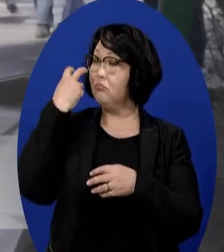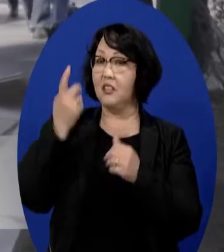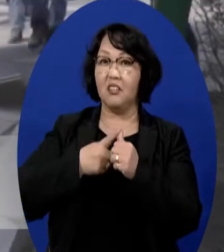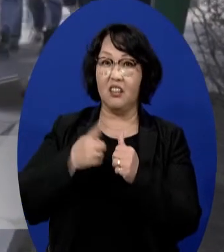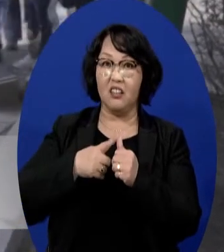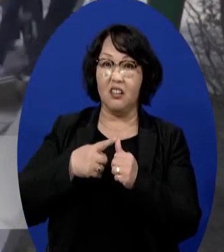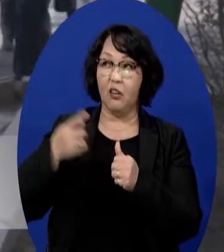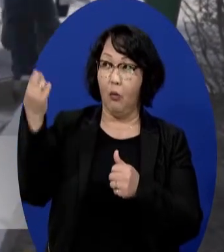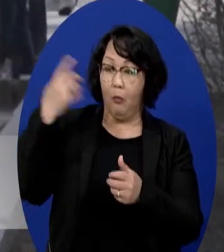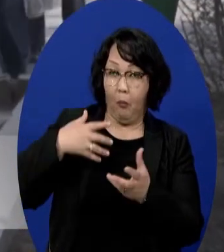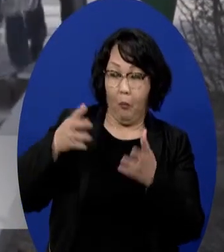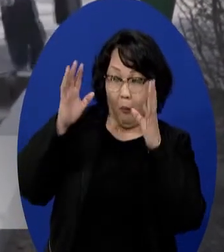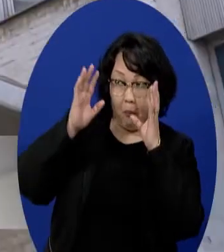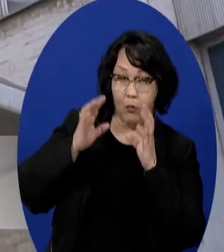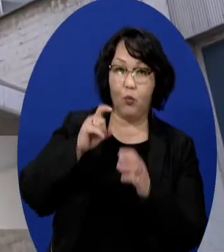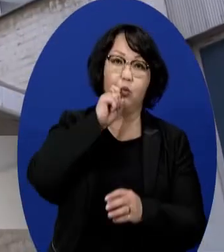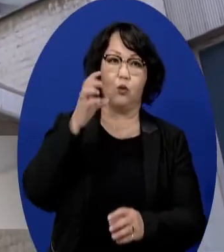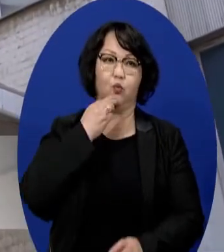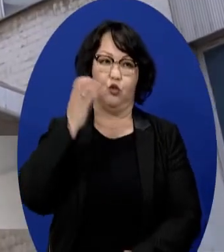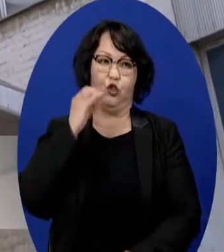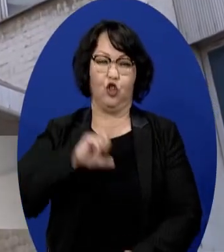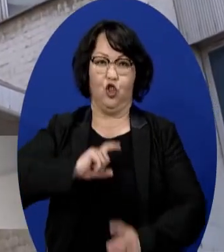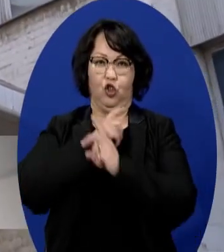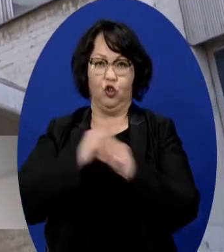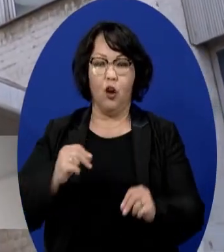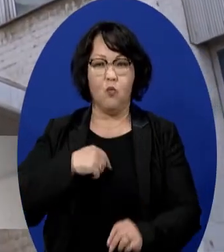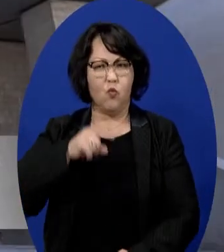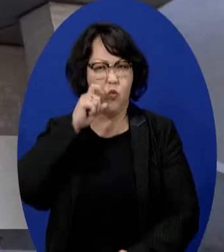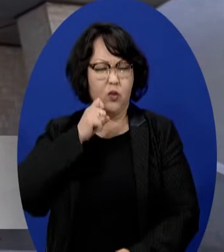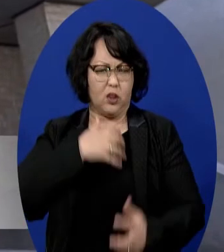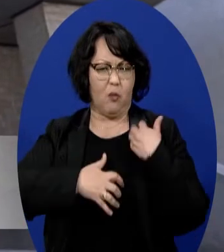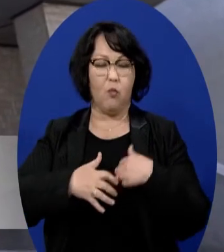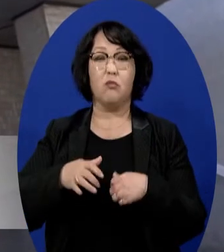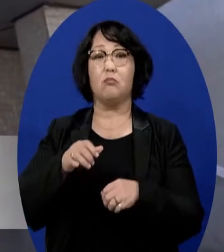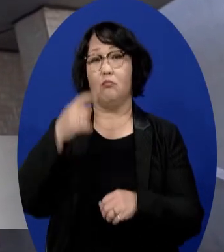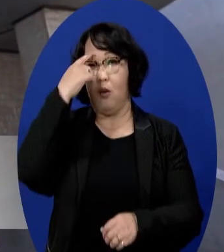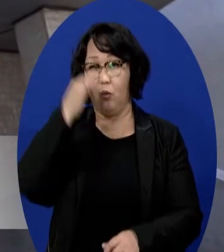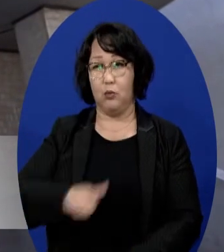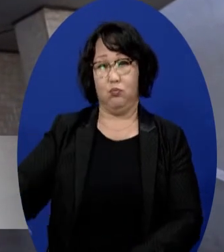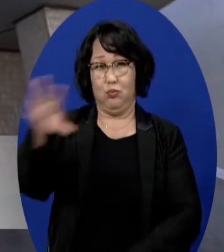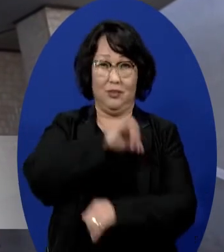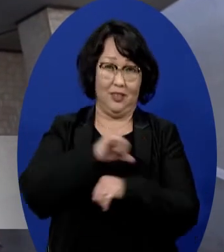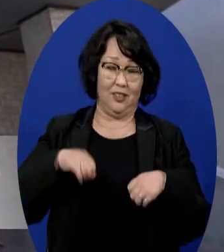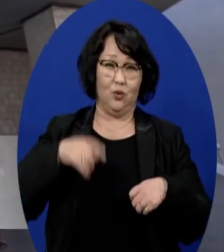байхыг төвчдөггүй, шударга ёс эрхчлөлөн тэмүүлдэг өгөгдөлтэй ард түмэн. Ардчиллын баян бүрд гэдэг Монгол улсад